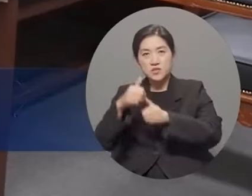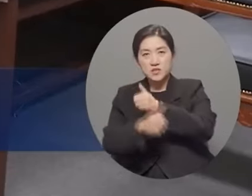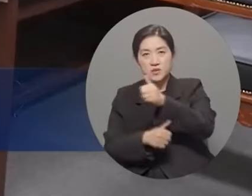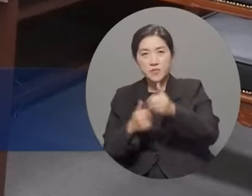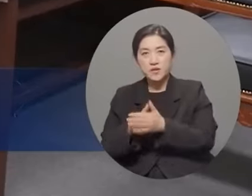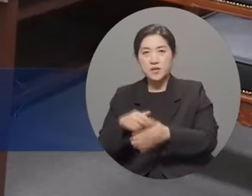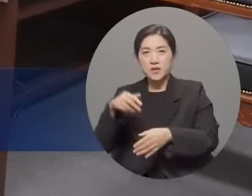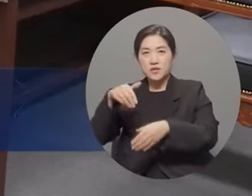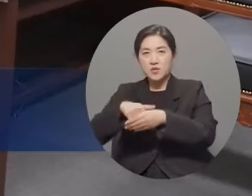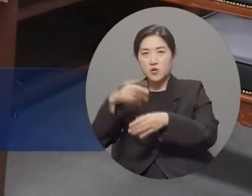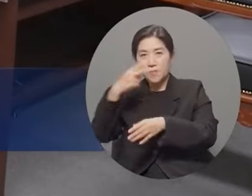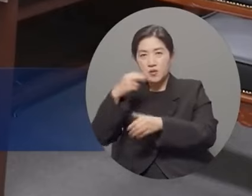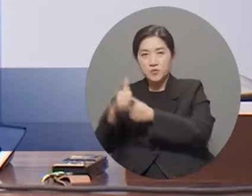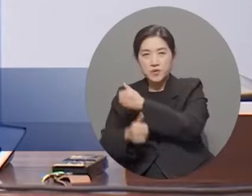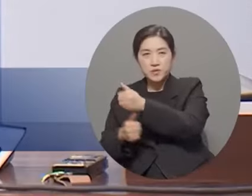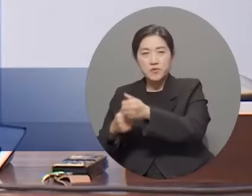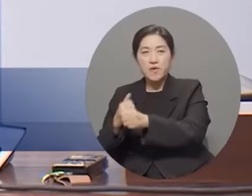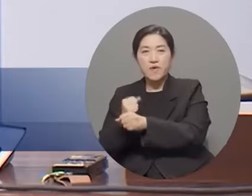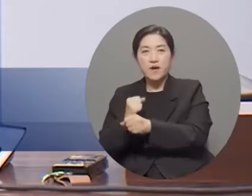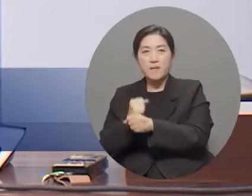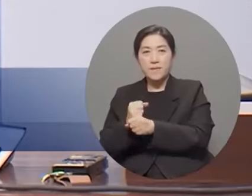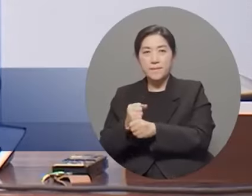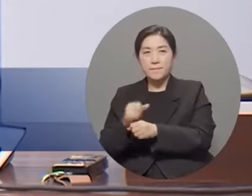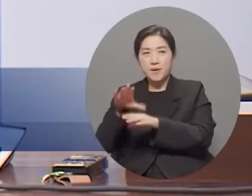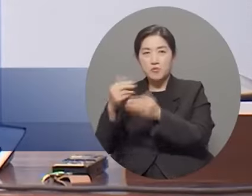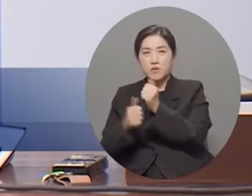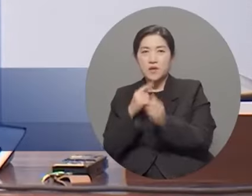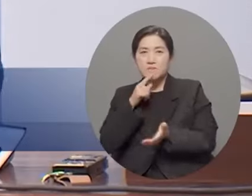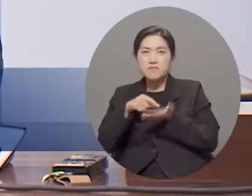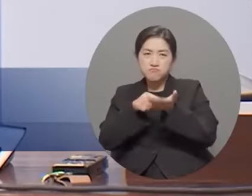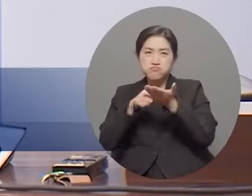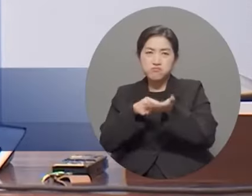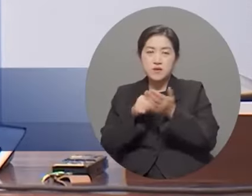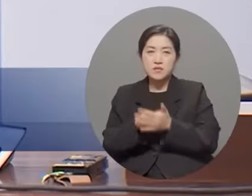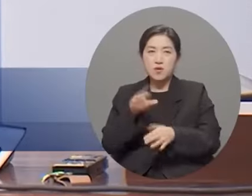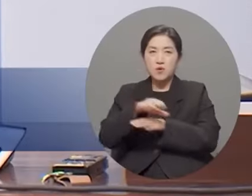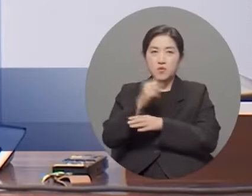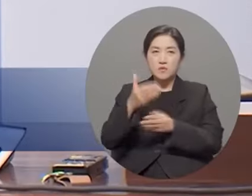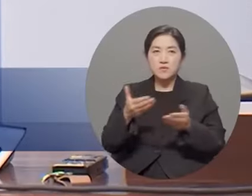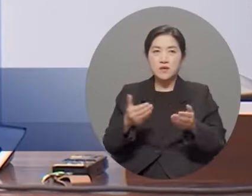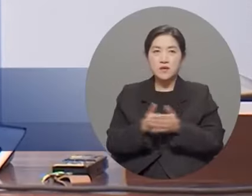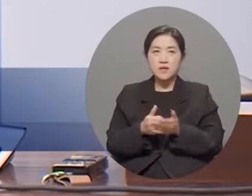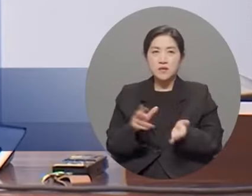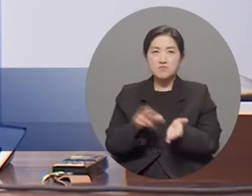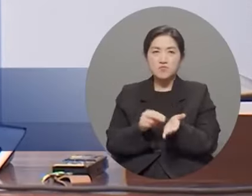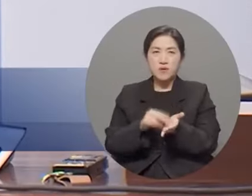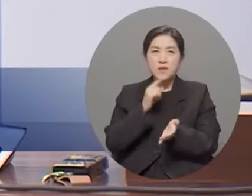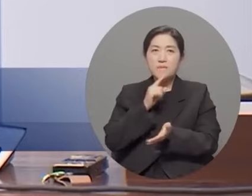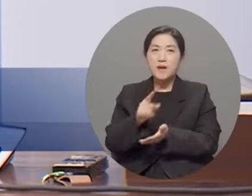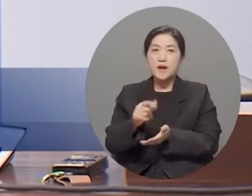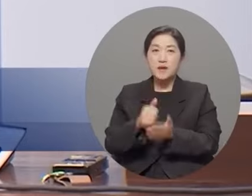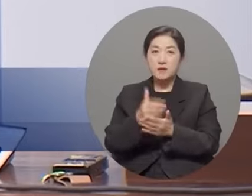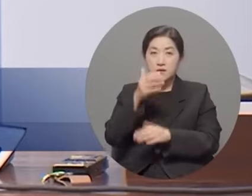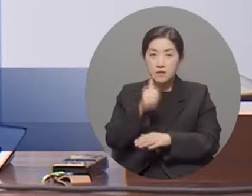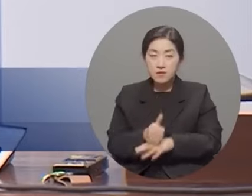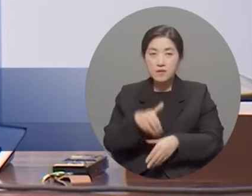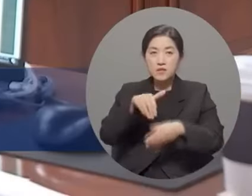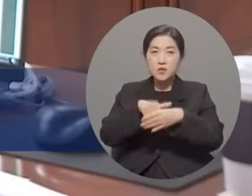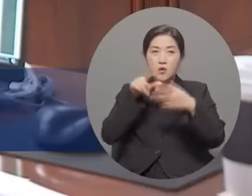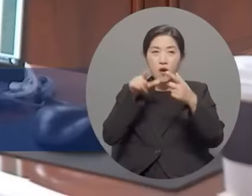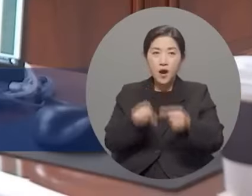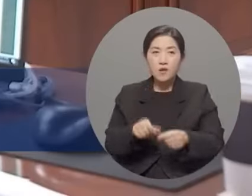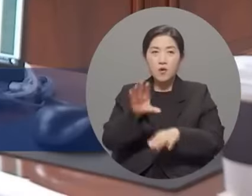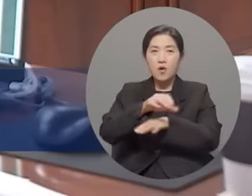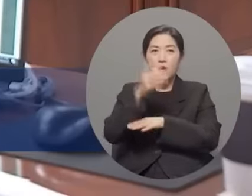위원회나 선방에 계속해서 민원을 제기해서 언론 사회 보도의 문제를 제기하는 것은 사실상 선거를